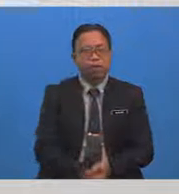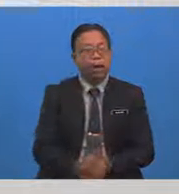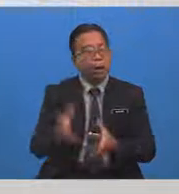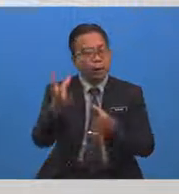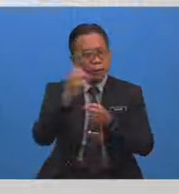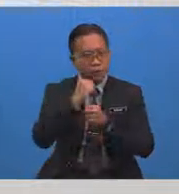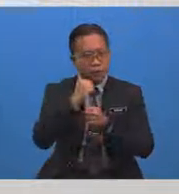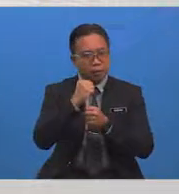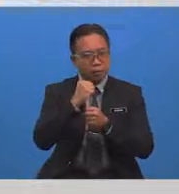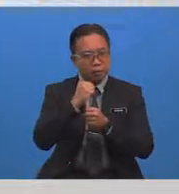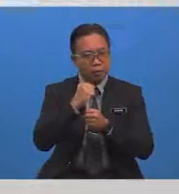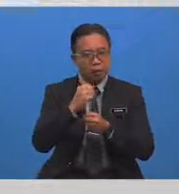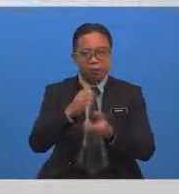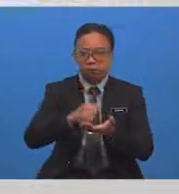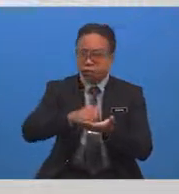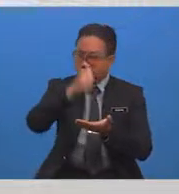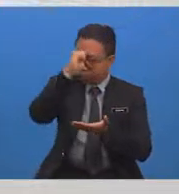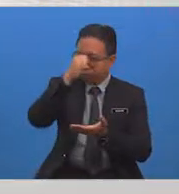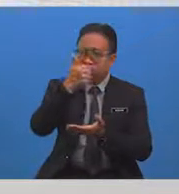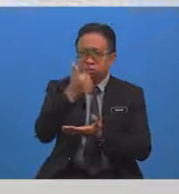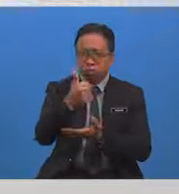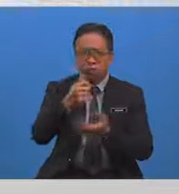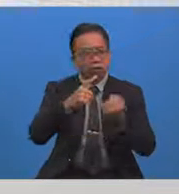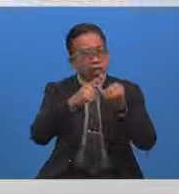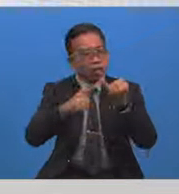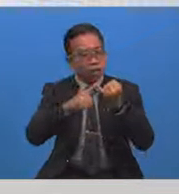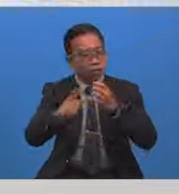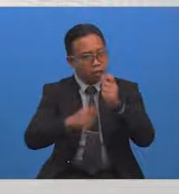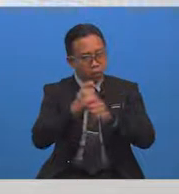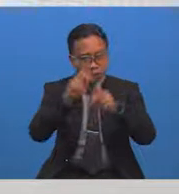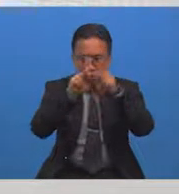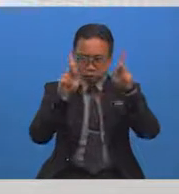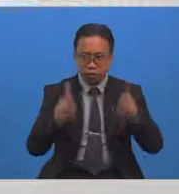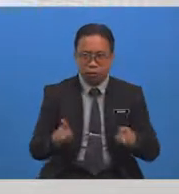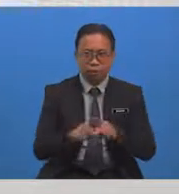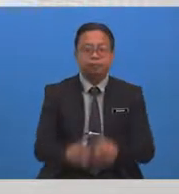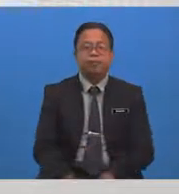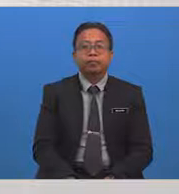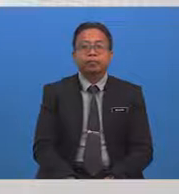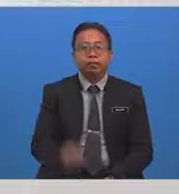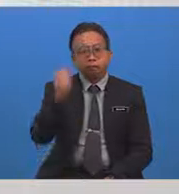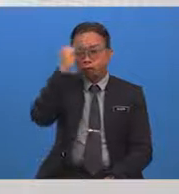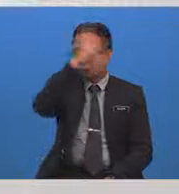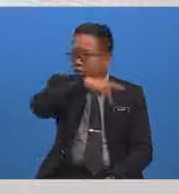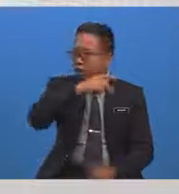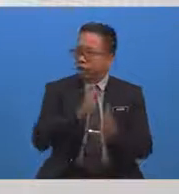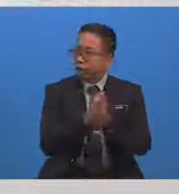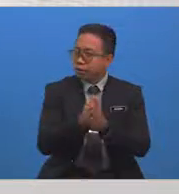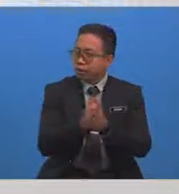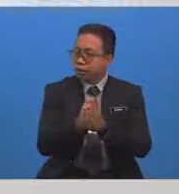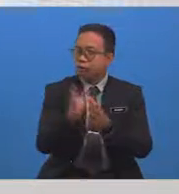keputusan yang Cemerlang dalam peperiksaan akhir tahun sikap rajin praveenar dipuji oleh guru